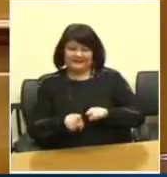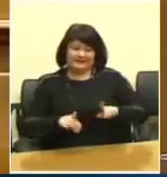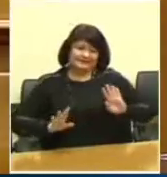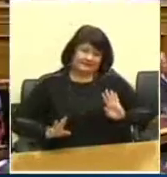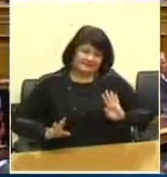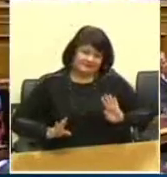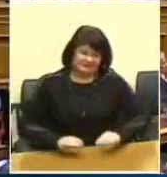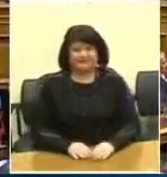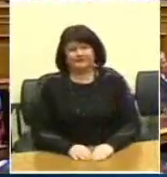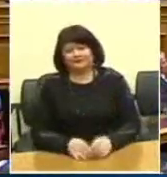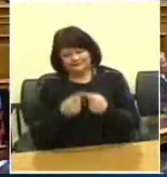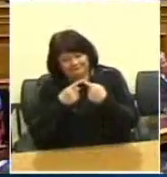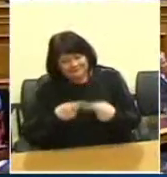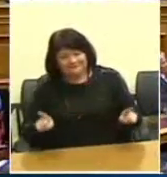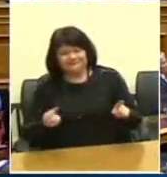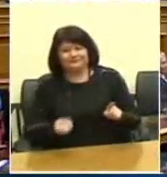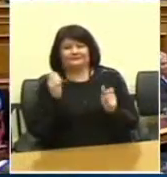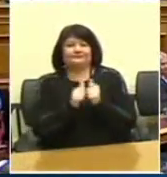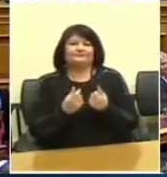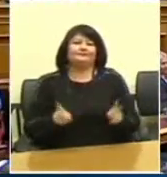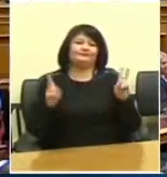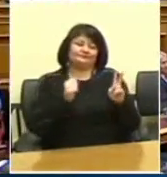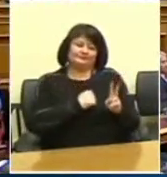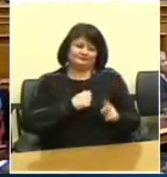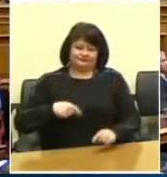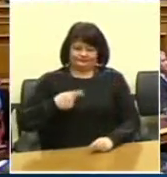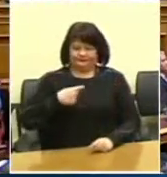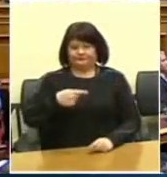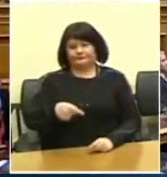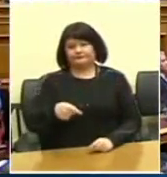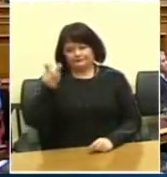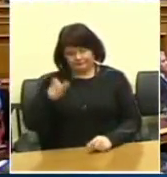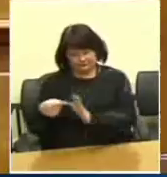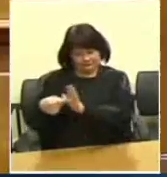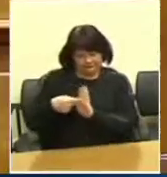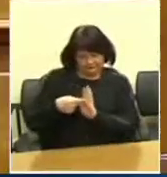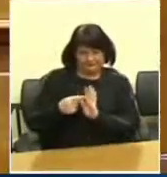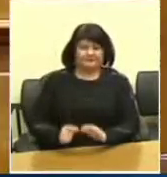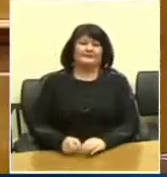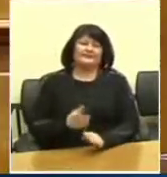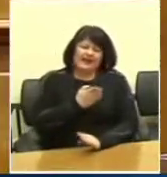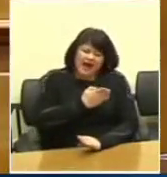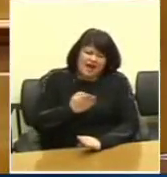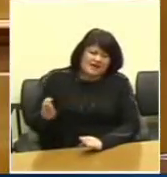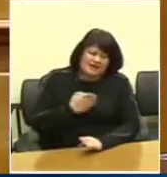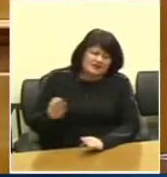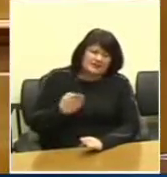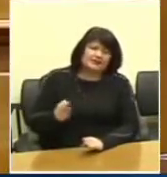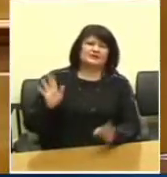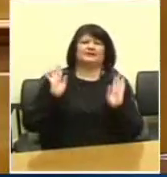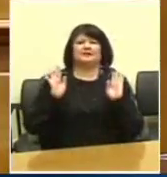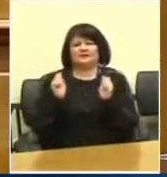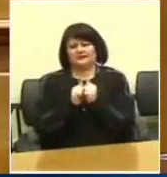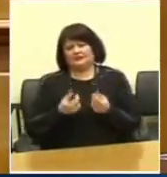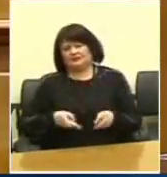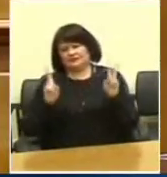μιας ακραίας νεοφιλελεύθερης τάσης και θέσης την οποία εκπροσωπείται. Ακραίος δηλαδή, ακραία φιλελεύθερος στα